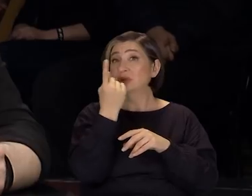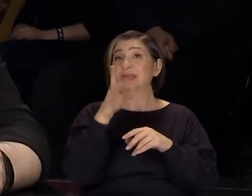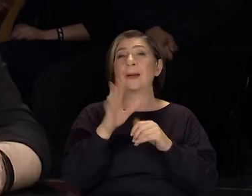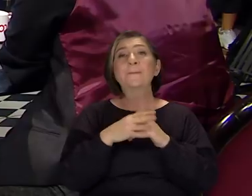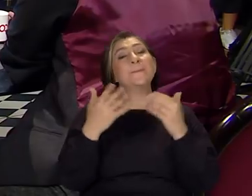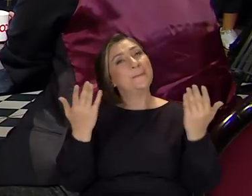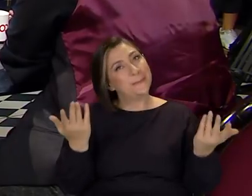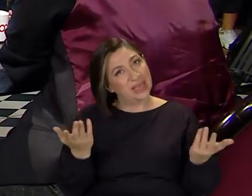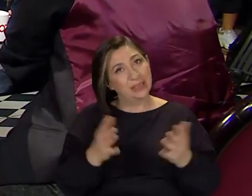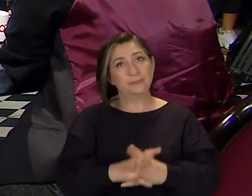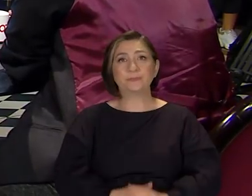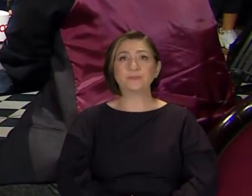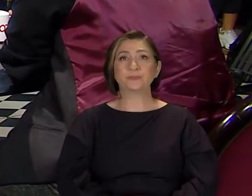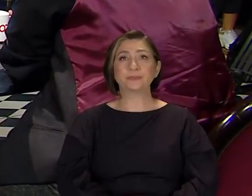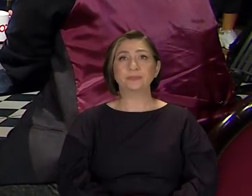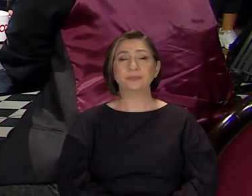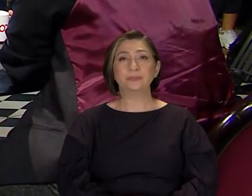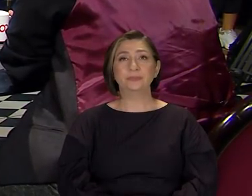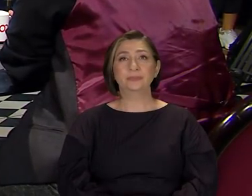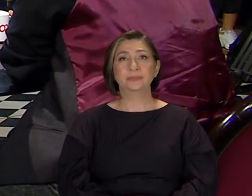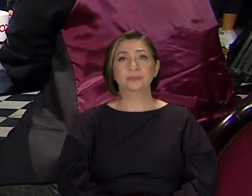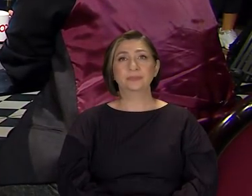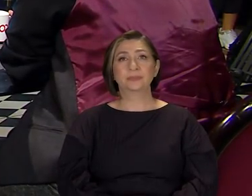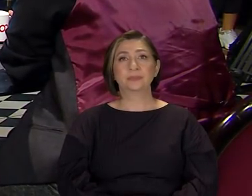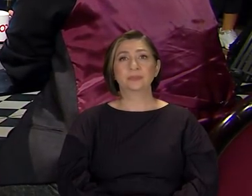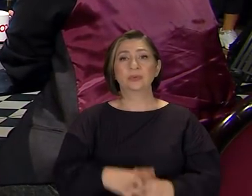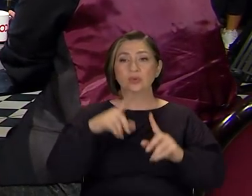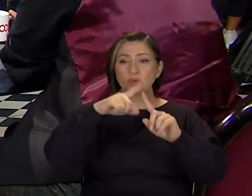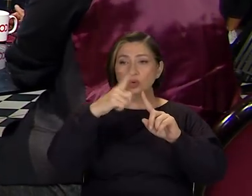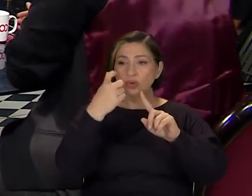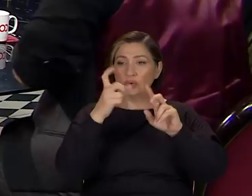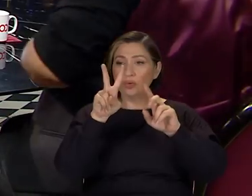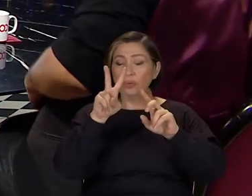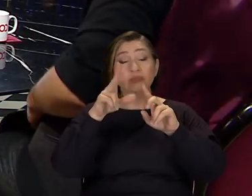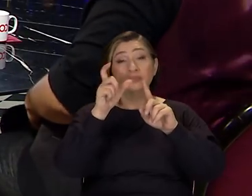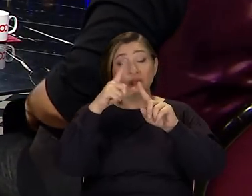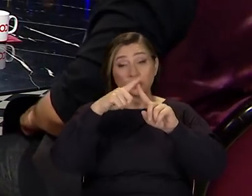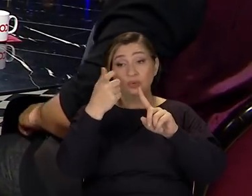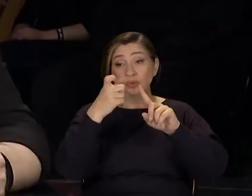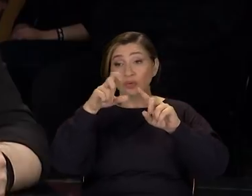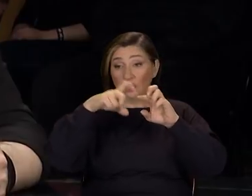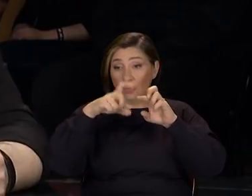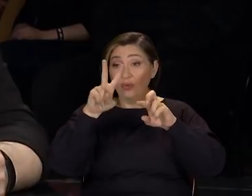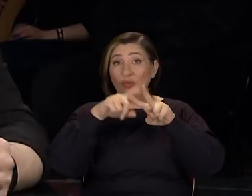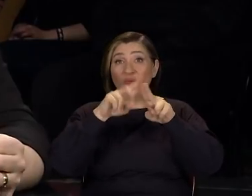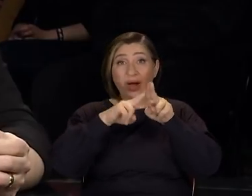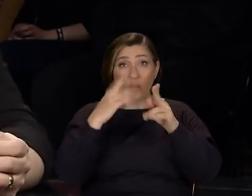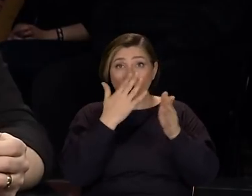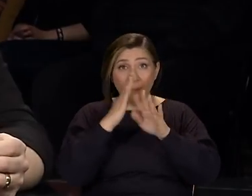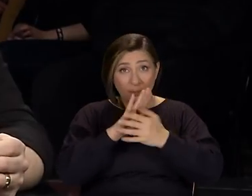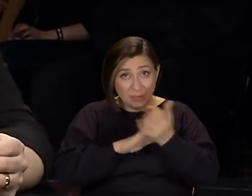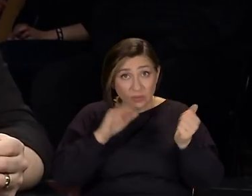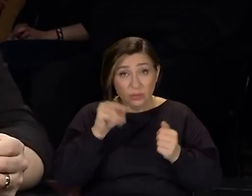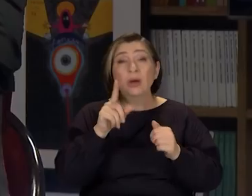Peki, sen Turvak'ta mı okudun? Evet. okudun. TÜRVAK bitebilen bir okul mu?